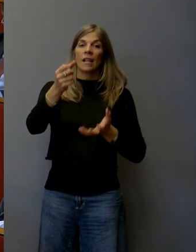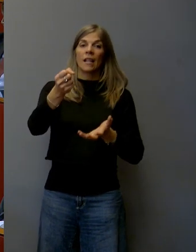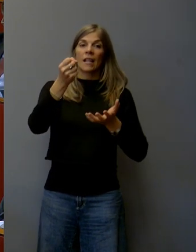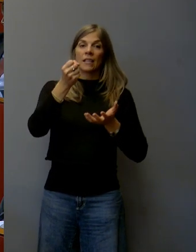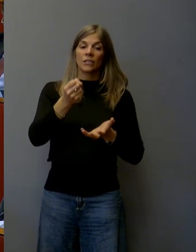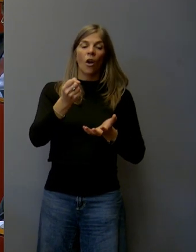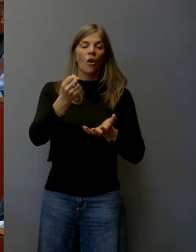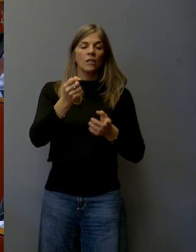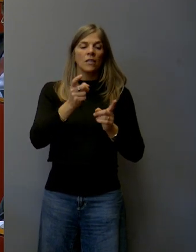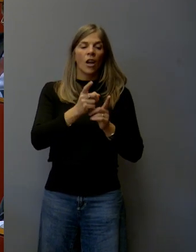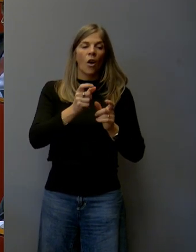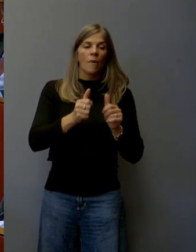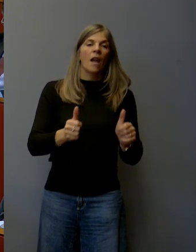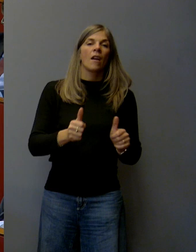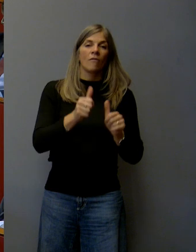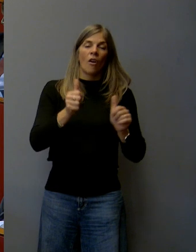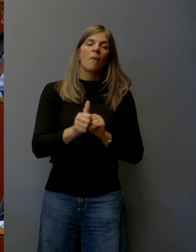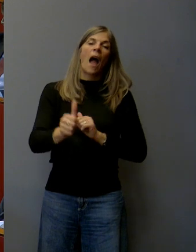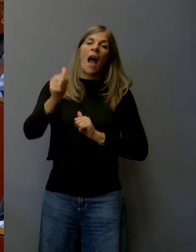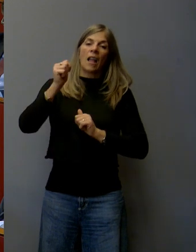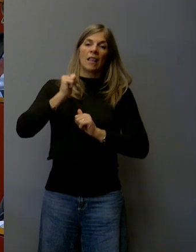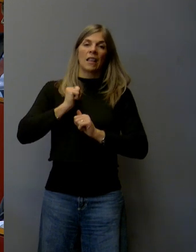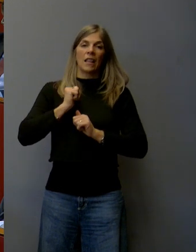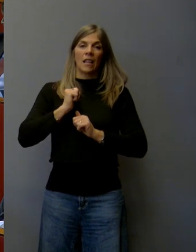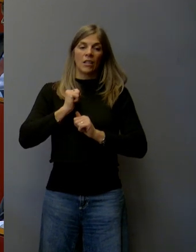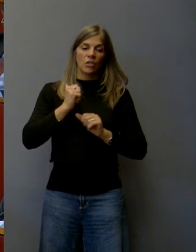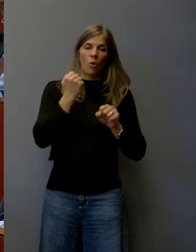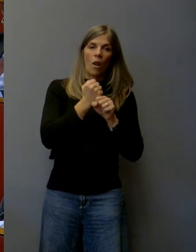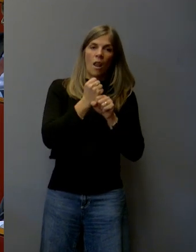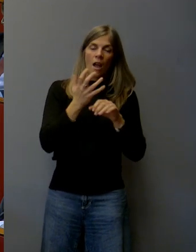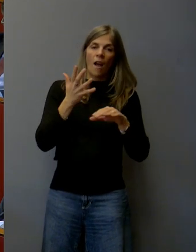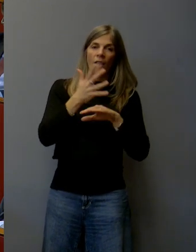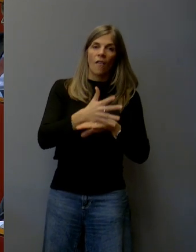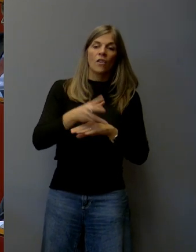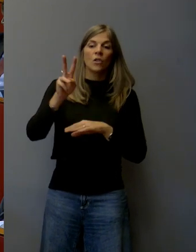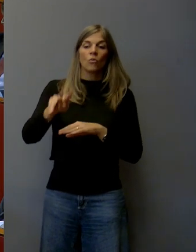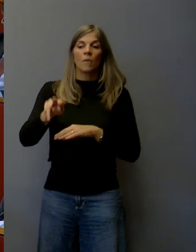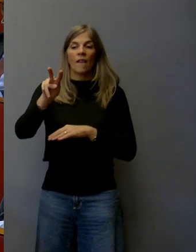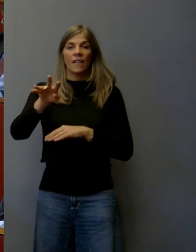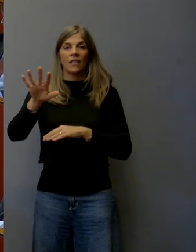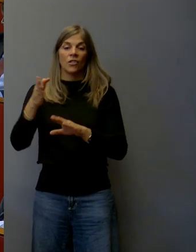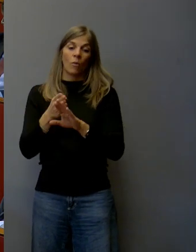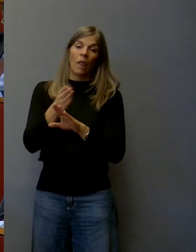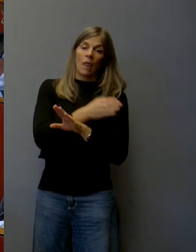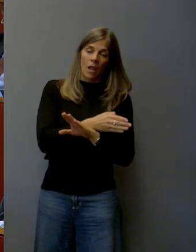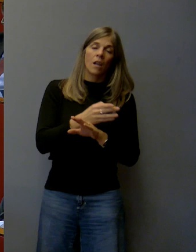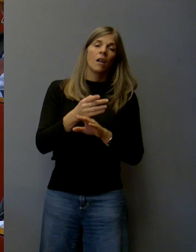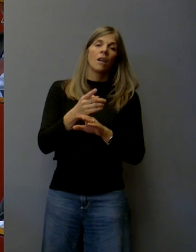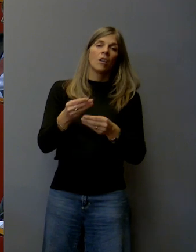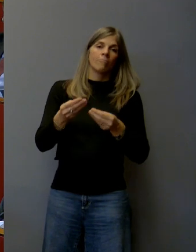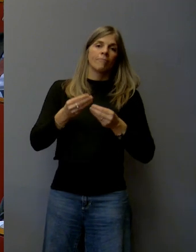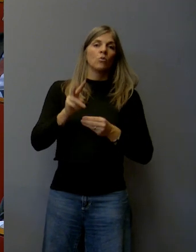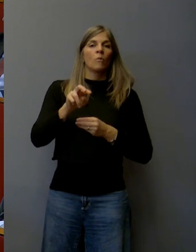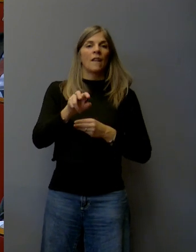anticipare l'intervento nella annualità 2023 e Lori Marco su santodoro non ci sono fondi da nessuna